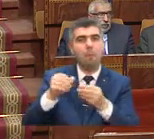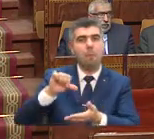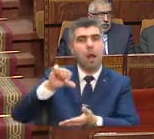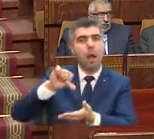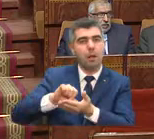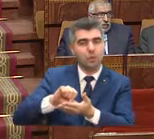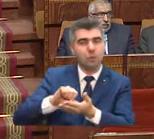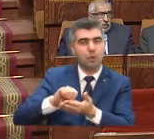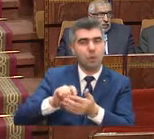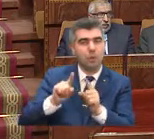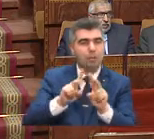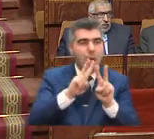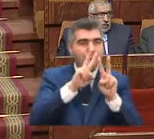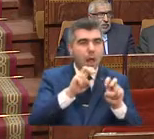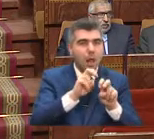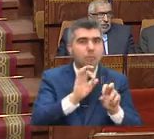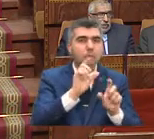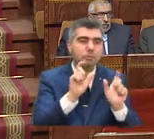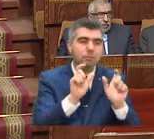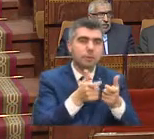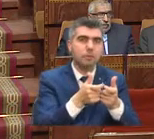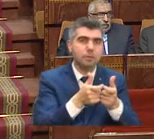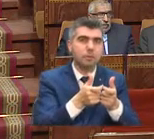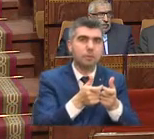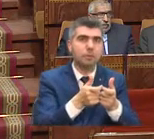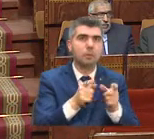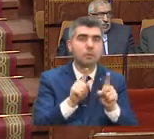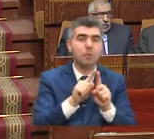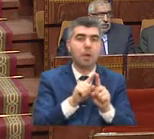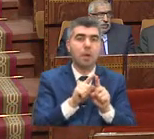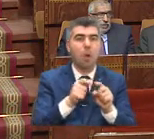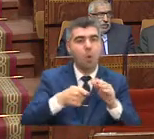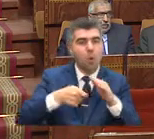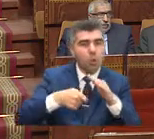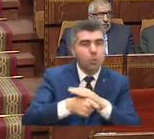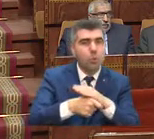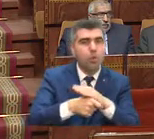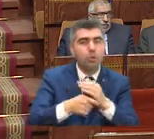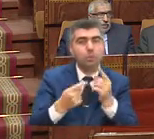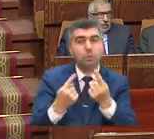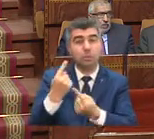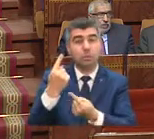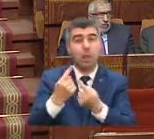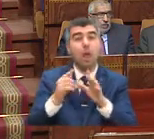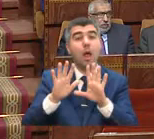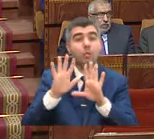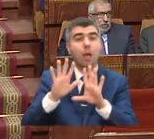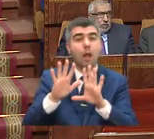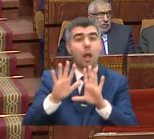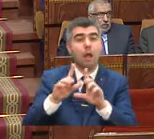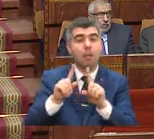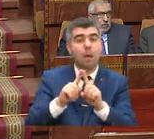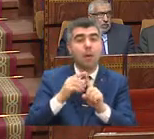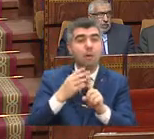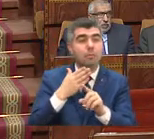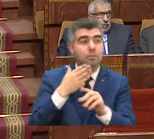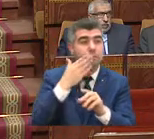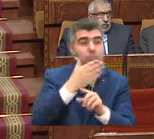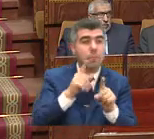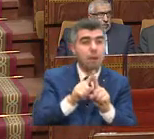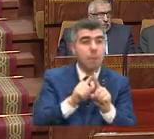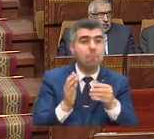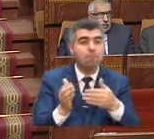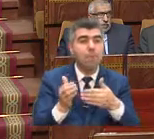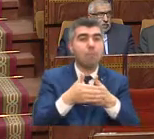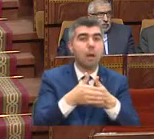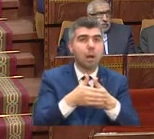التيسير تلقاو. ايوا وهذوك اللي كيقتلوا مختفين اكثر من 10 سنين دابا هما مختفين في المدن الكبرى في الحواضر الكبرى، من